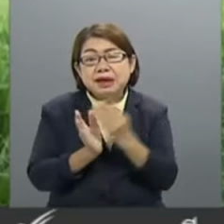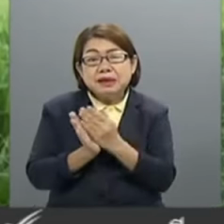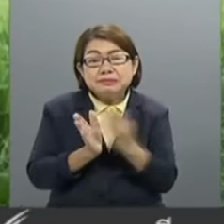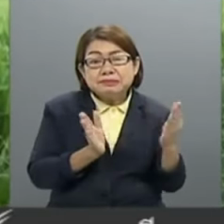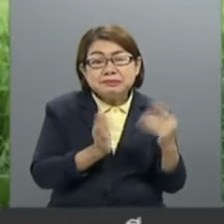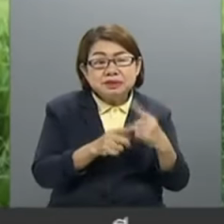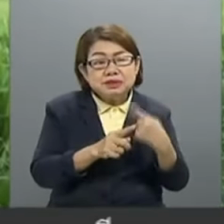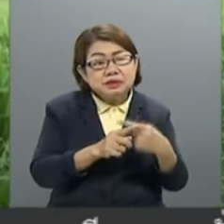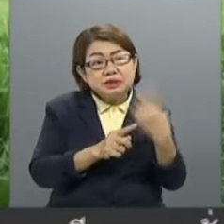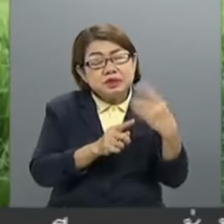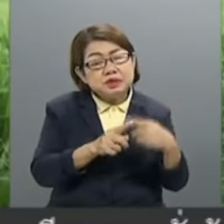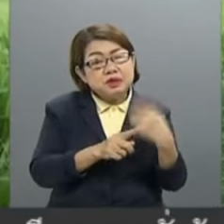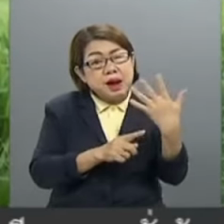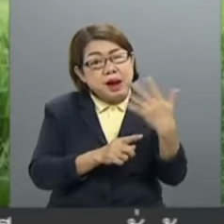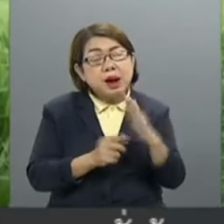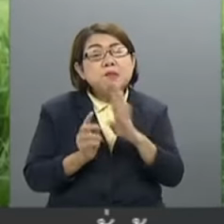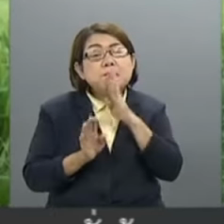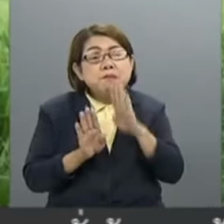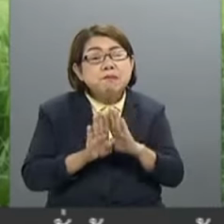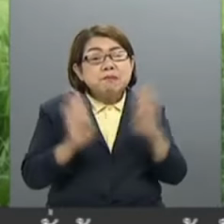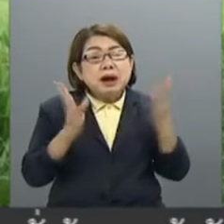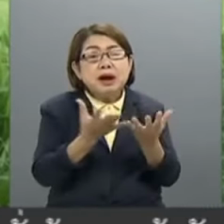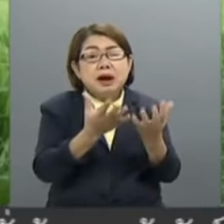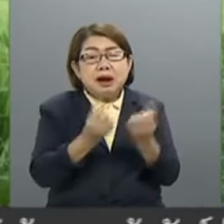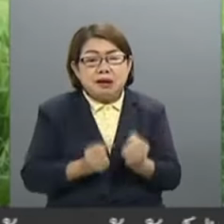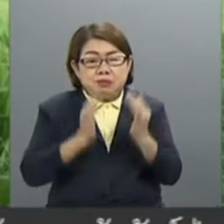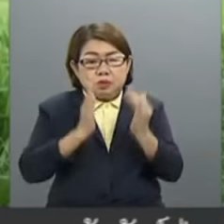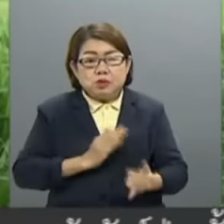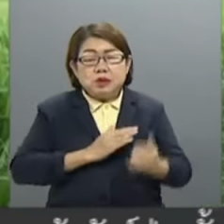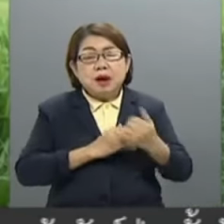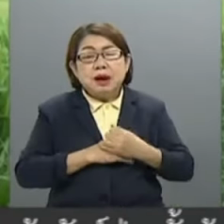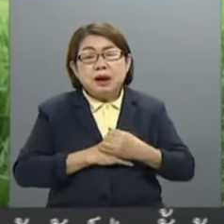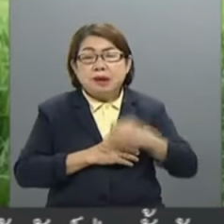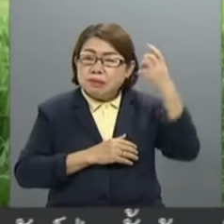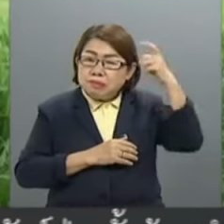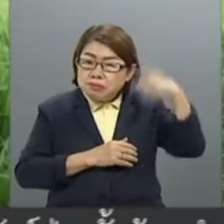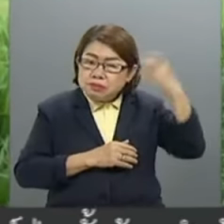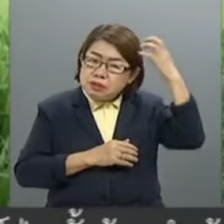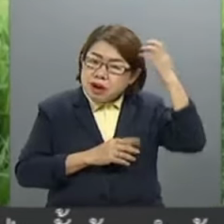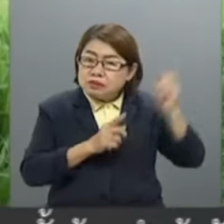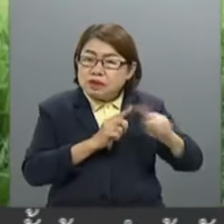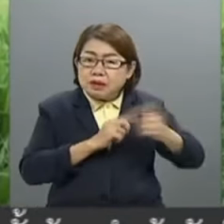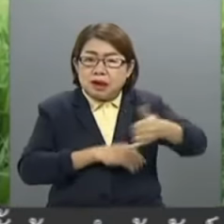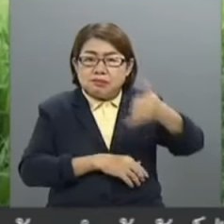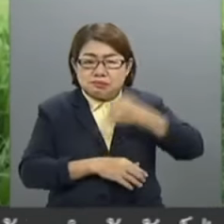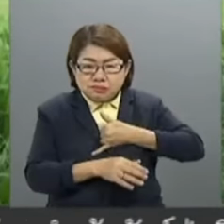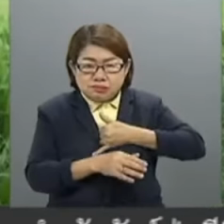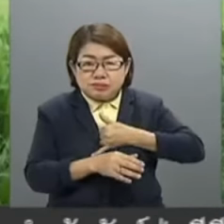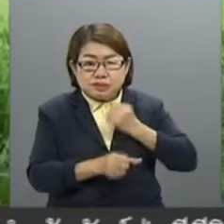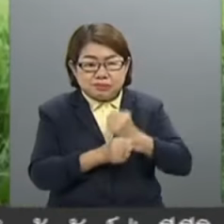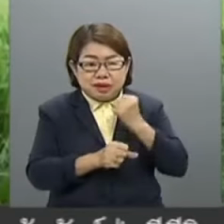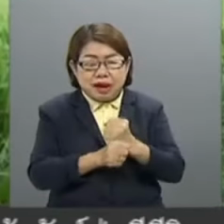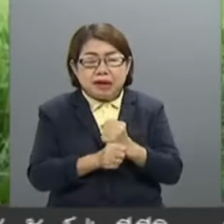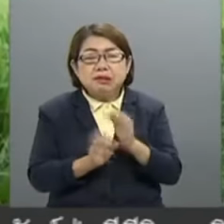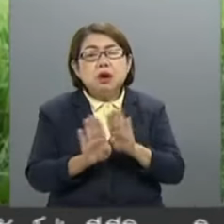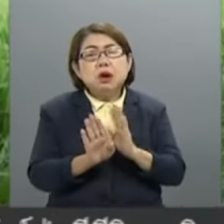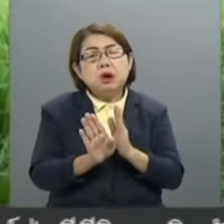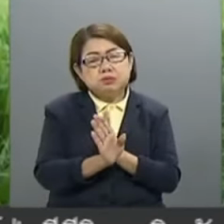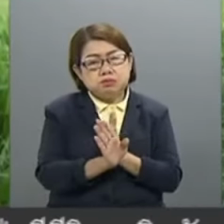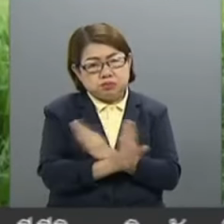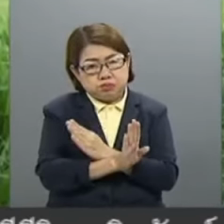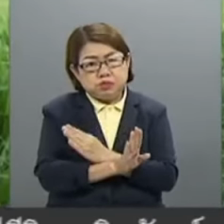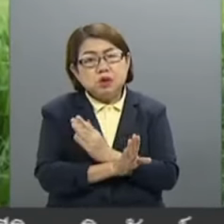างด้าวเข้ามาเปิดได้ก่อนปีใหม่อ่ะนันว่านันเห็นด้วยนะคะเห็นด้วยเพราะว่าเราต้องใช้คนงานแล้